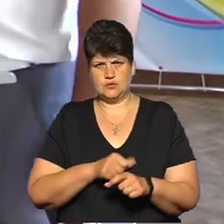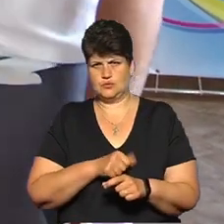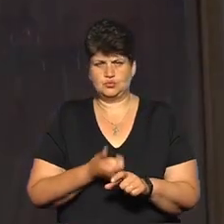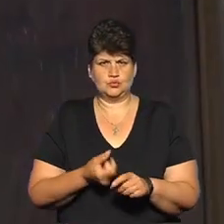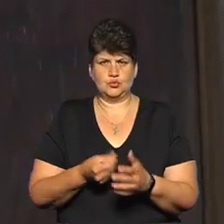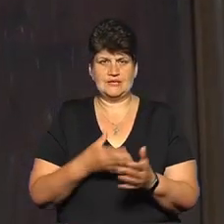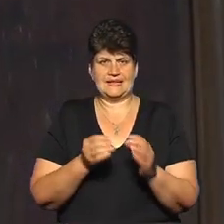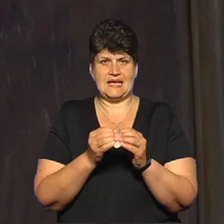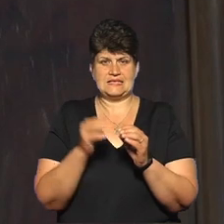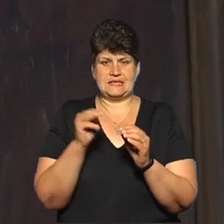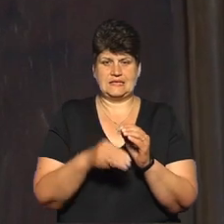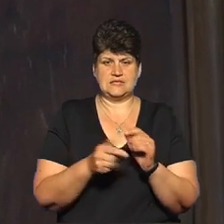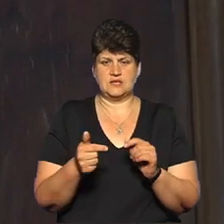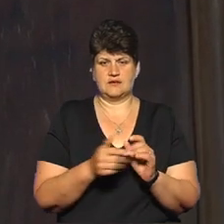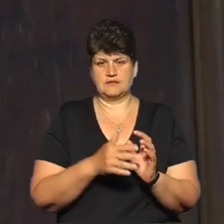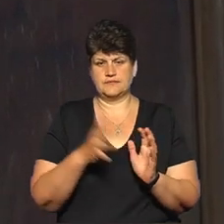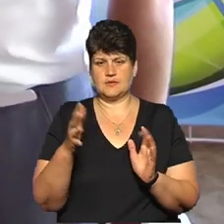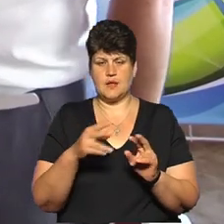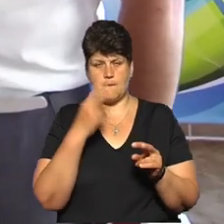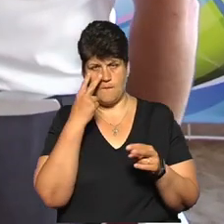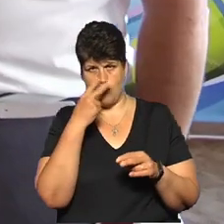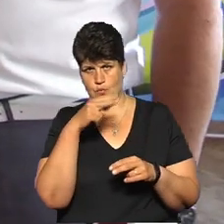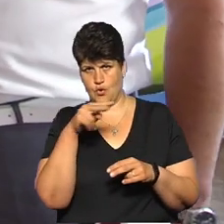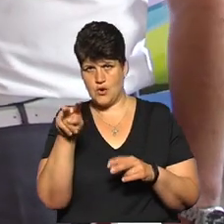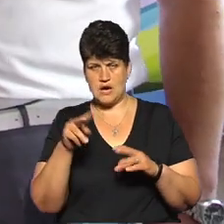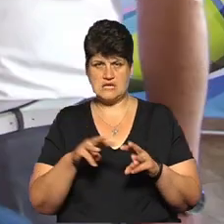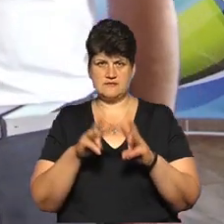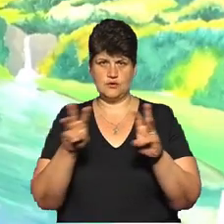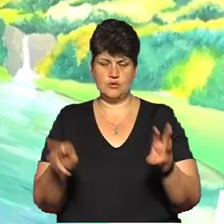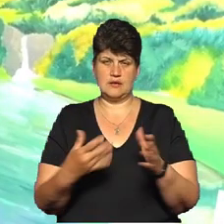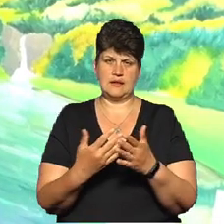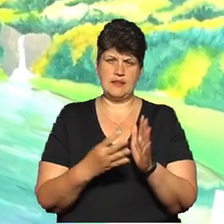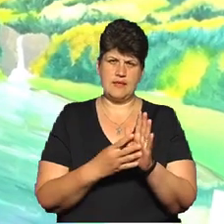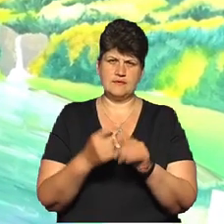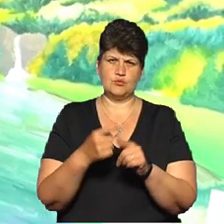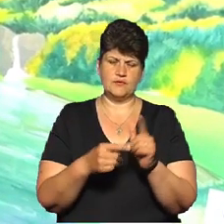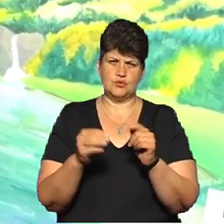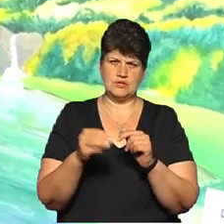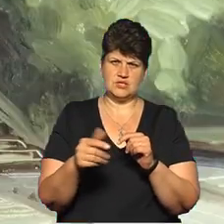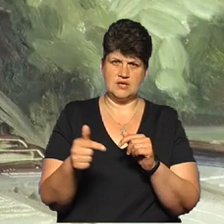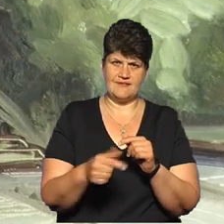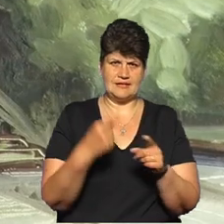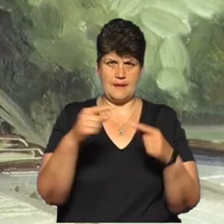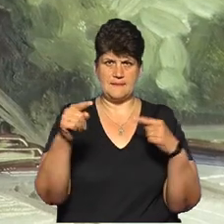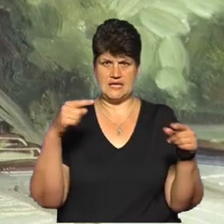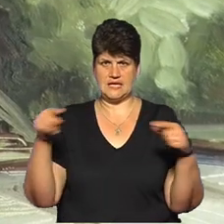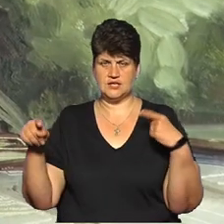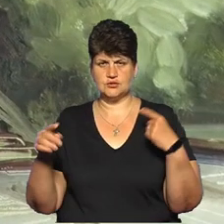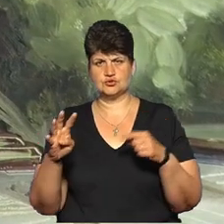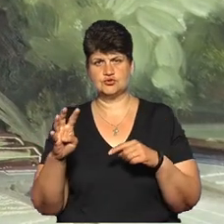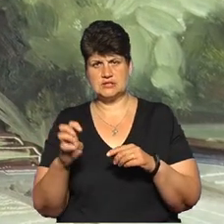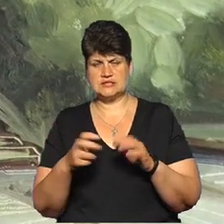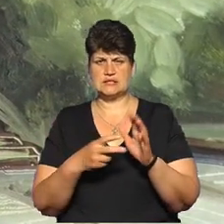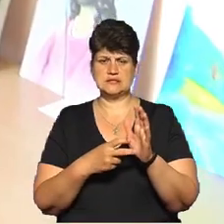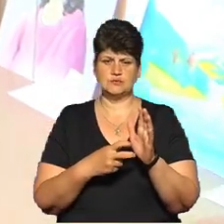тисяч. Погляд святого, також в межах 9,5 тисяч, а там інші вже картини 400, 700,